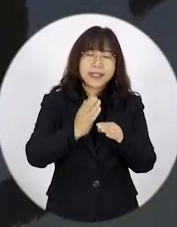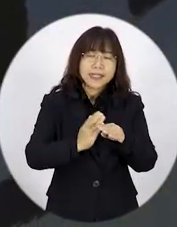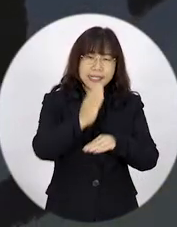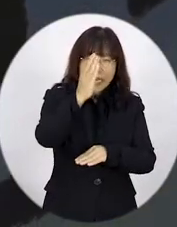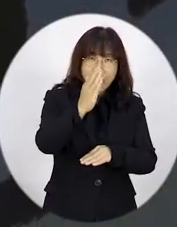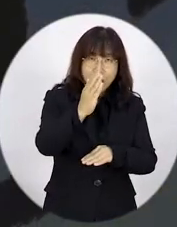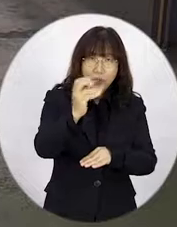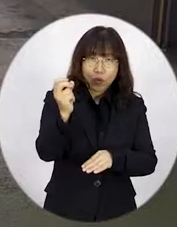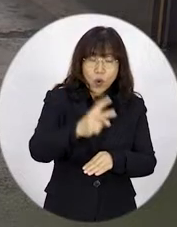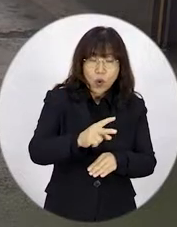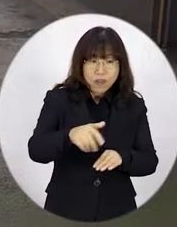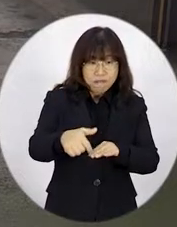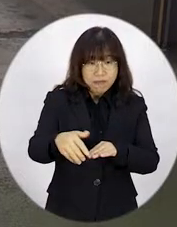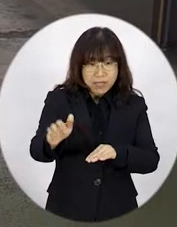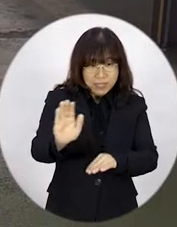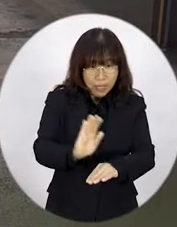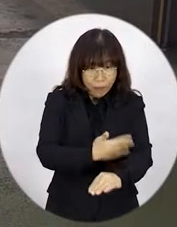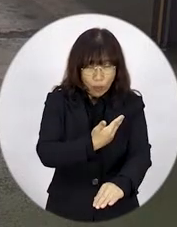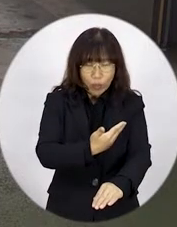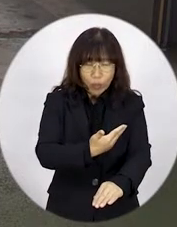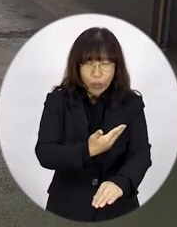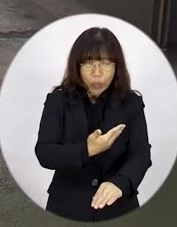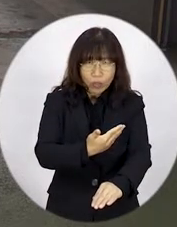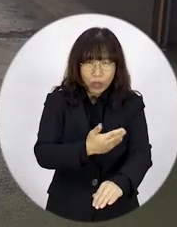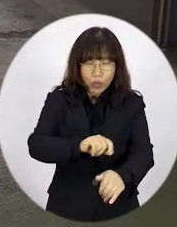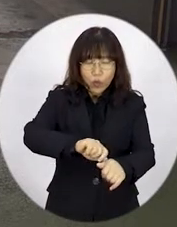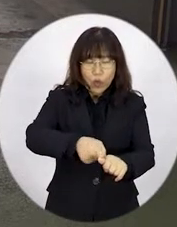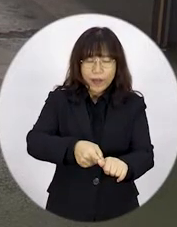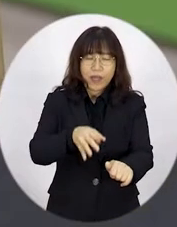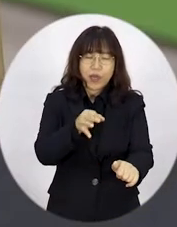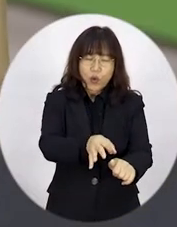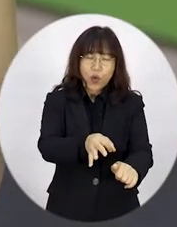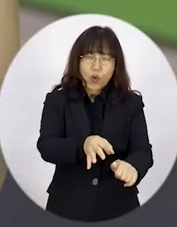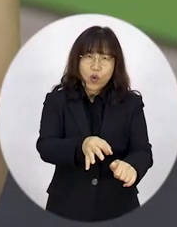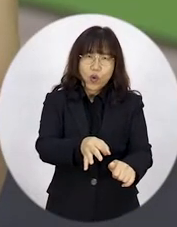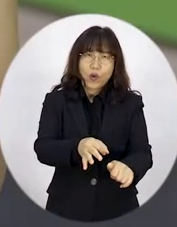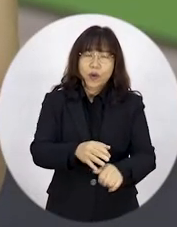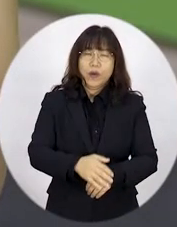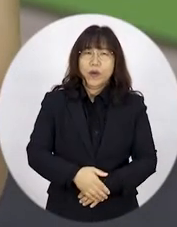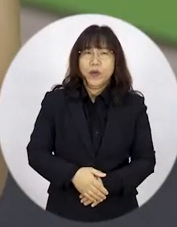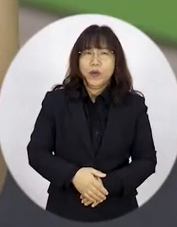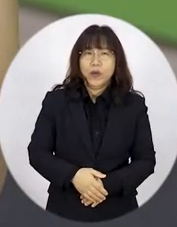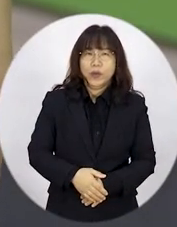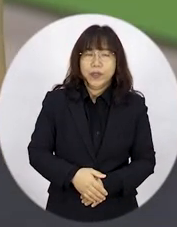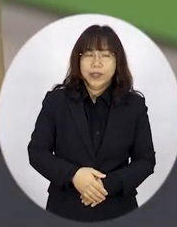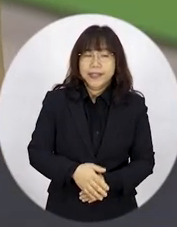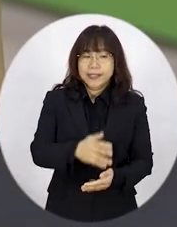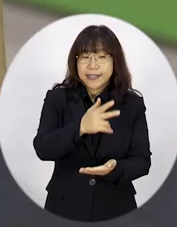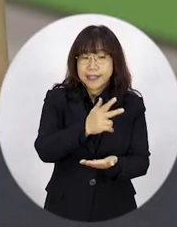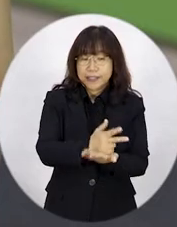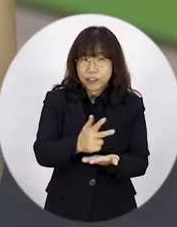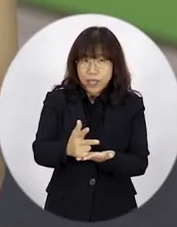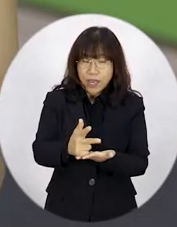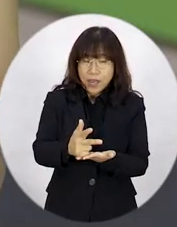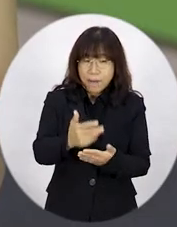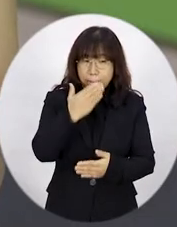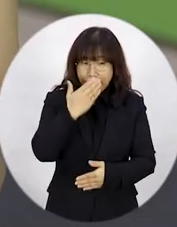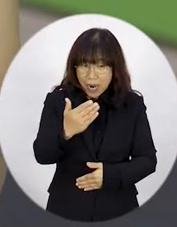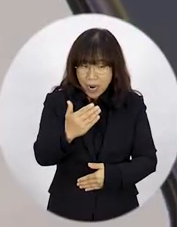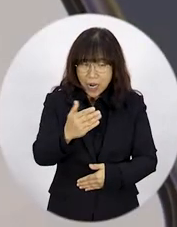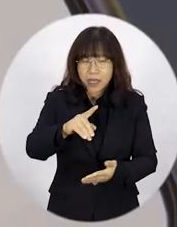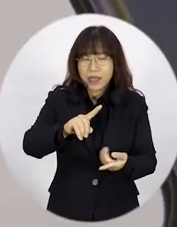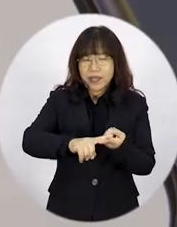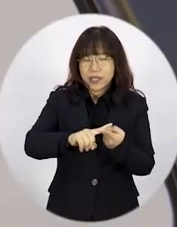주차 시에는 과태료를 자동으로 부과하게 됩니다. 또한 장애인 주차 알림이 앱을 통해 주차 가능 현황을